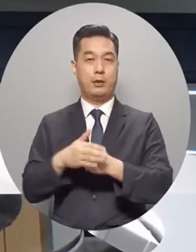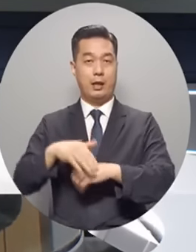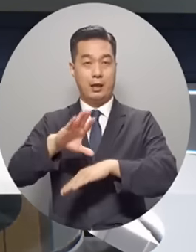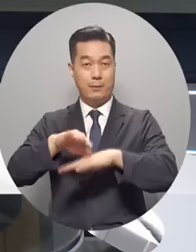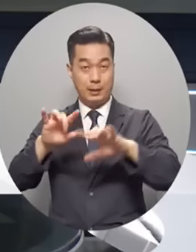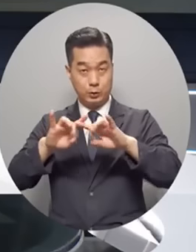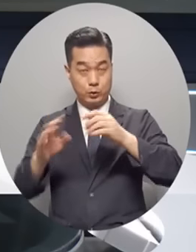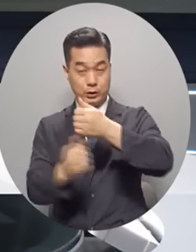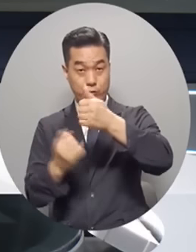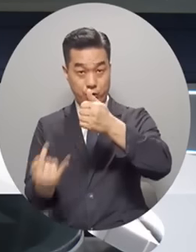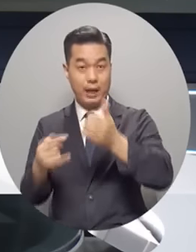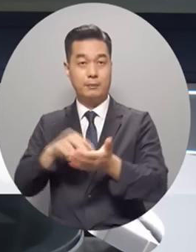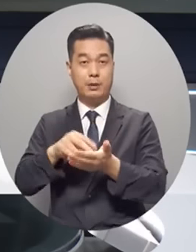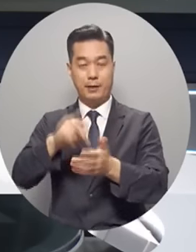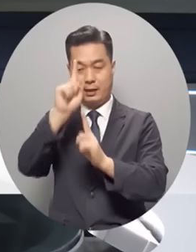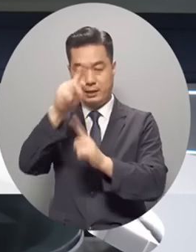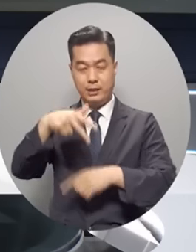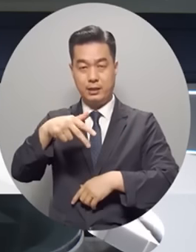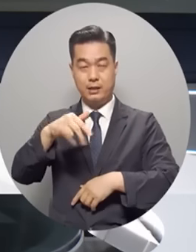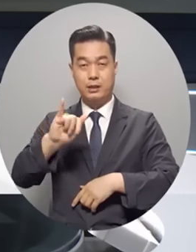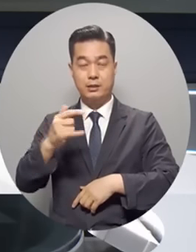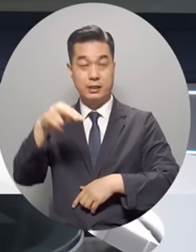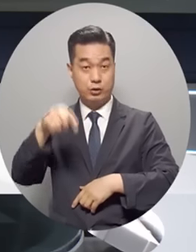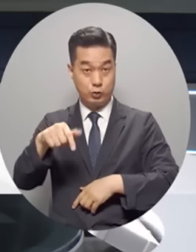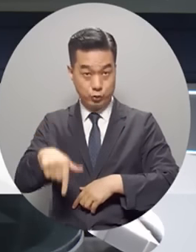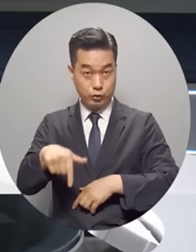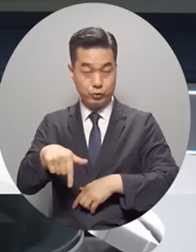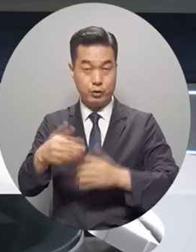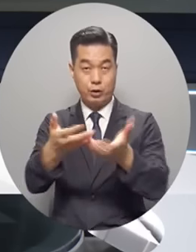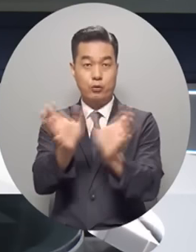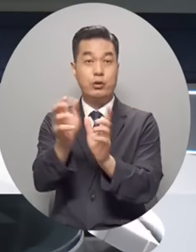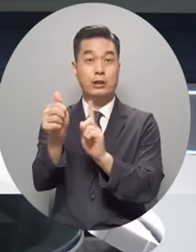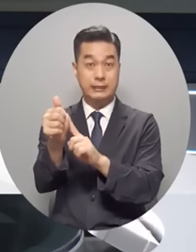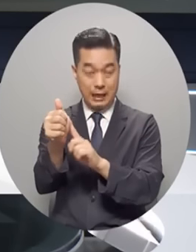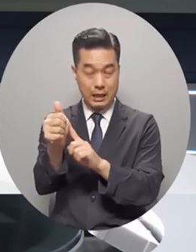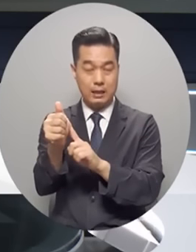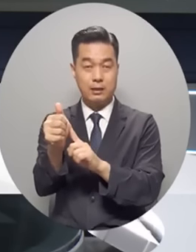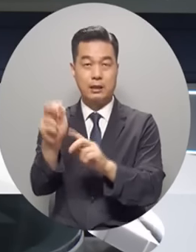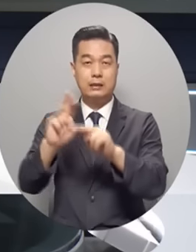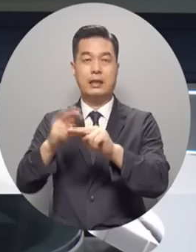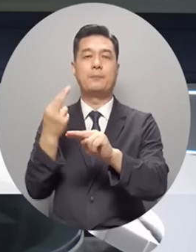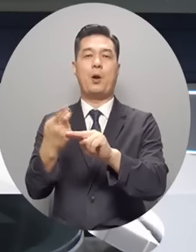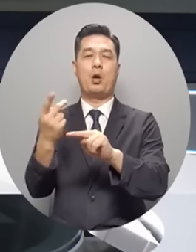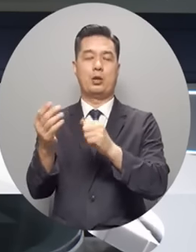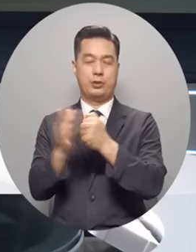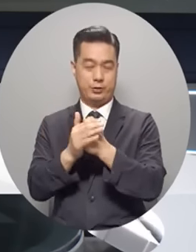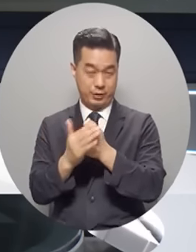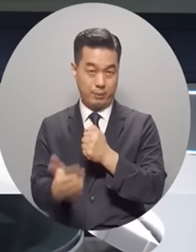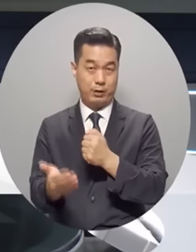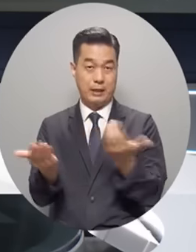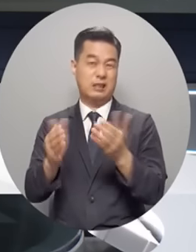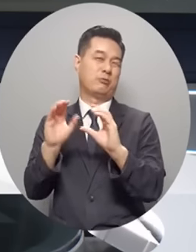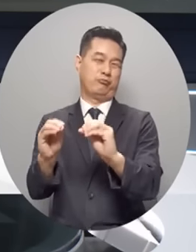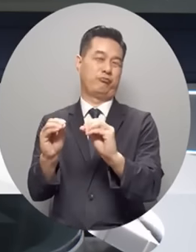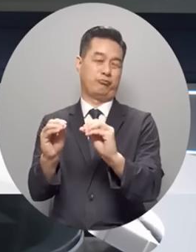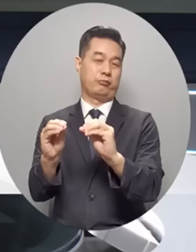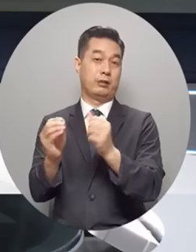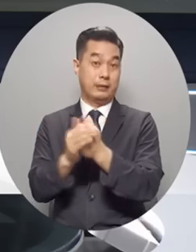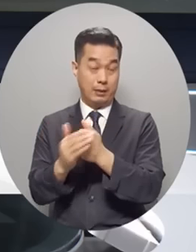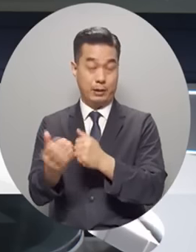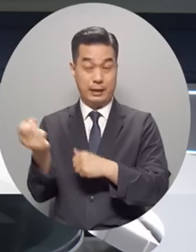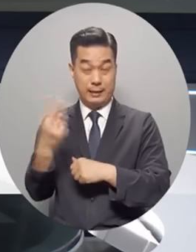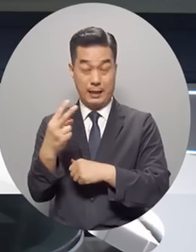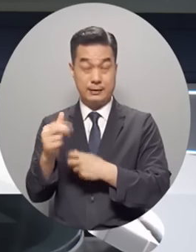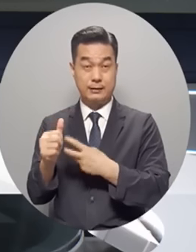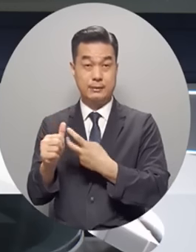이진숙 위원장이 직무정지 상태라 재선임 절차를 서을 수도 없는데요 위원장이 탄핵심판 복귀에